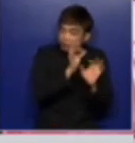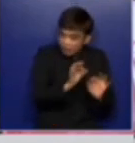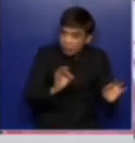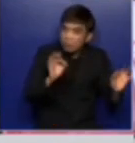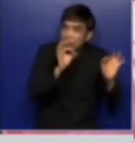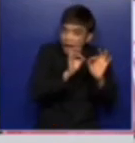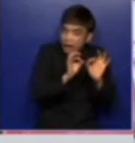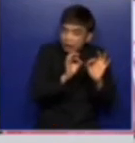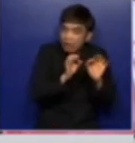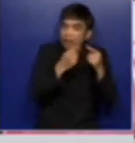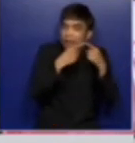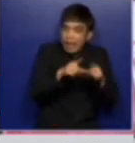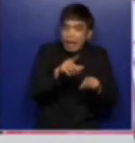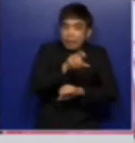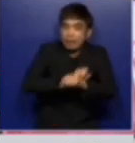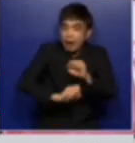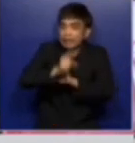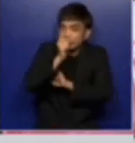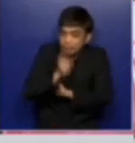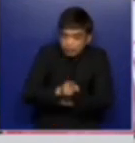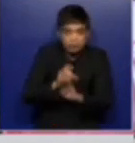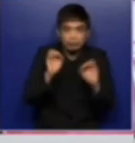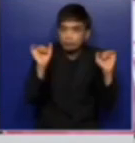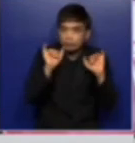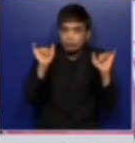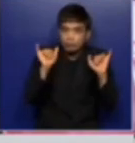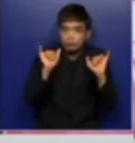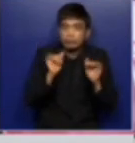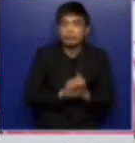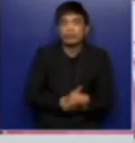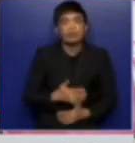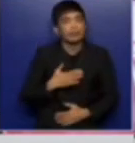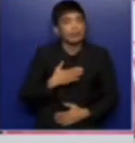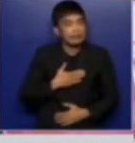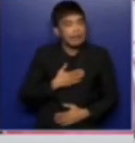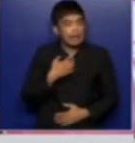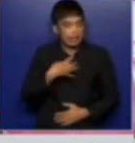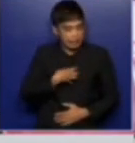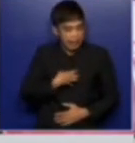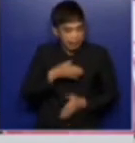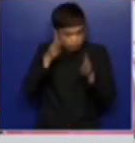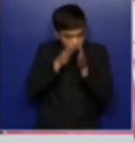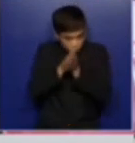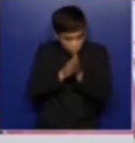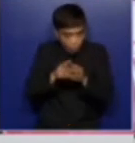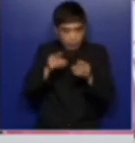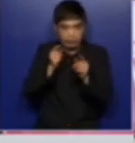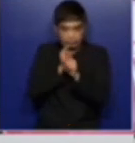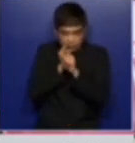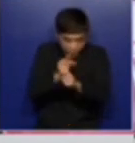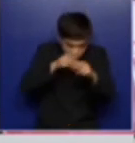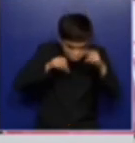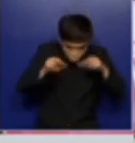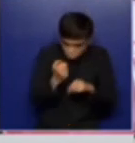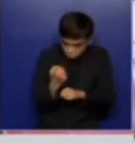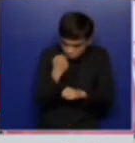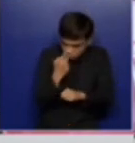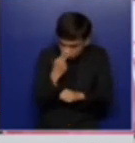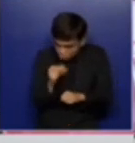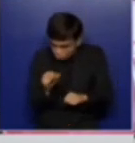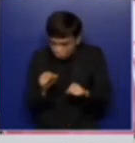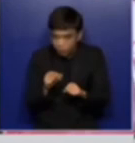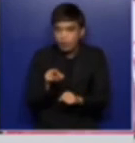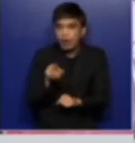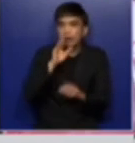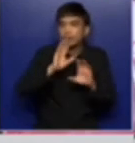ติเสียเองผมจะติดตามเรื่องนี้ต่อไปอย่างใกล้ชิดและจะดูการตอบรับ